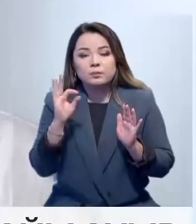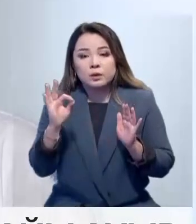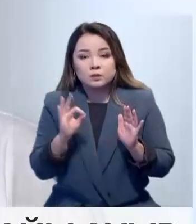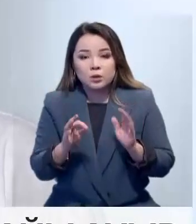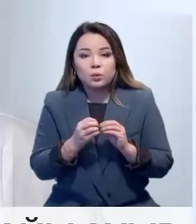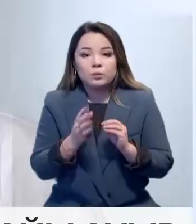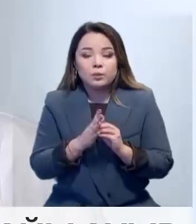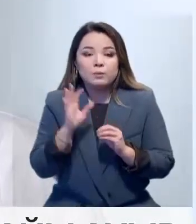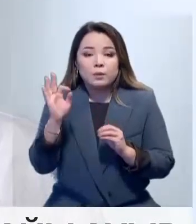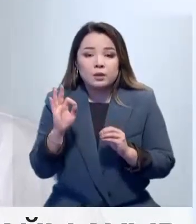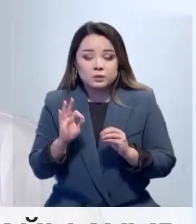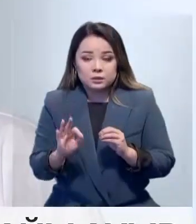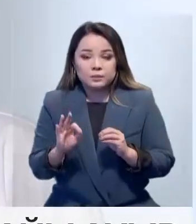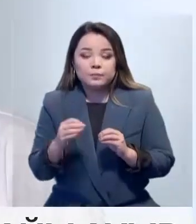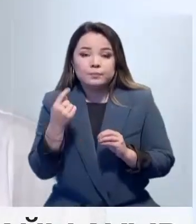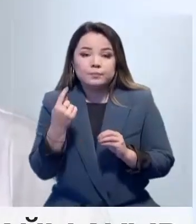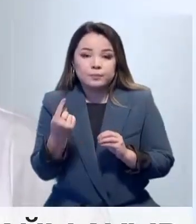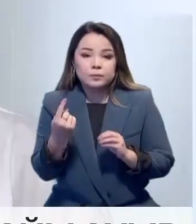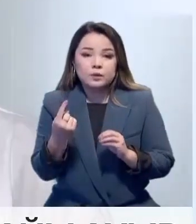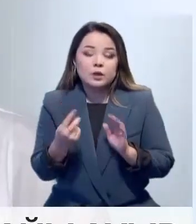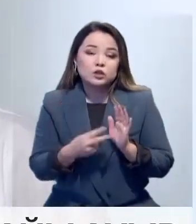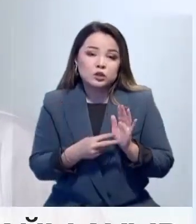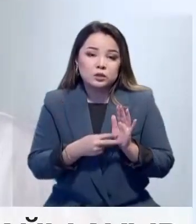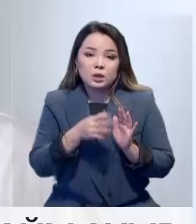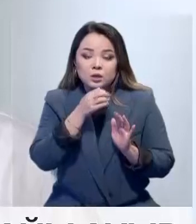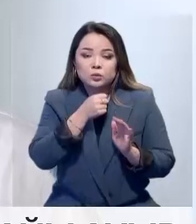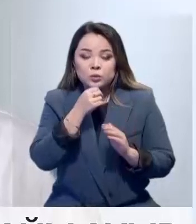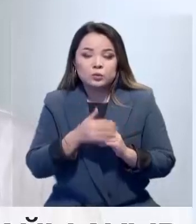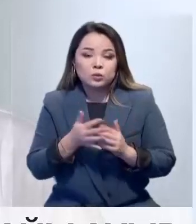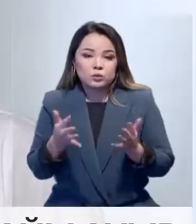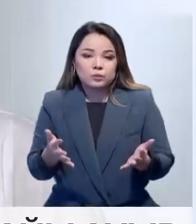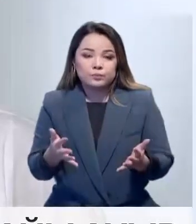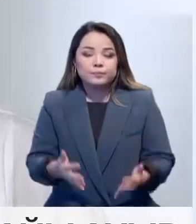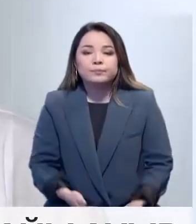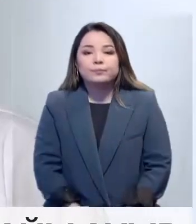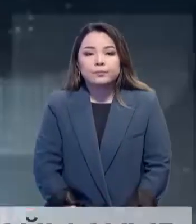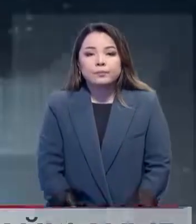қалғаны 15%-дайы 7 жастан үлкендер.